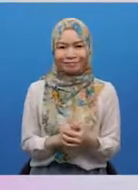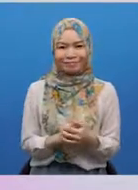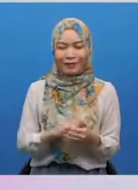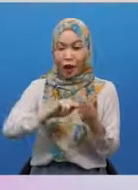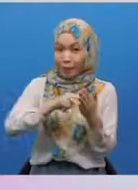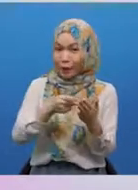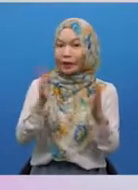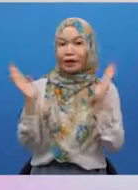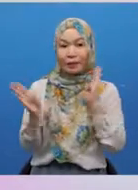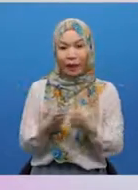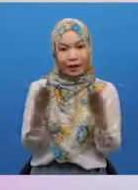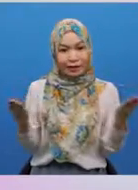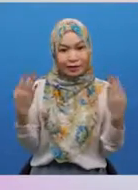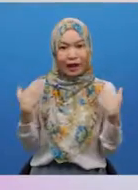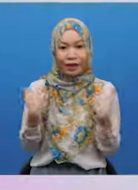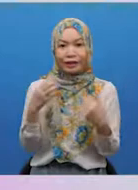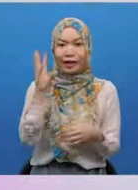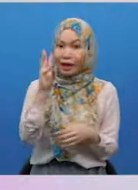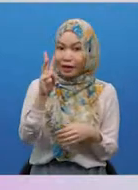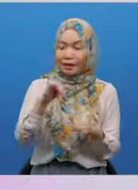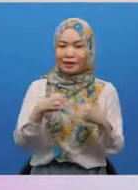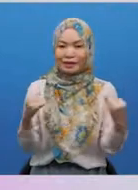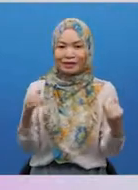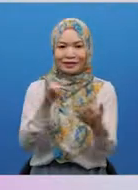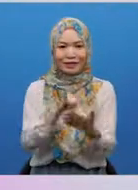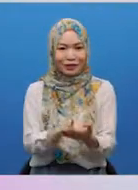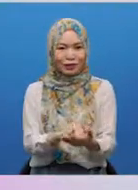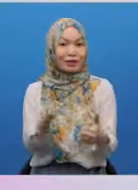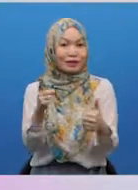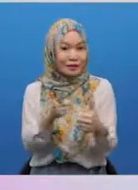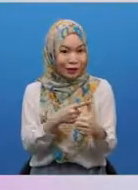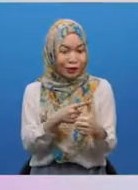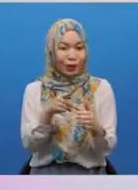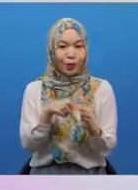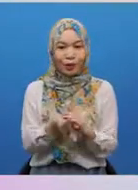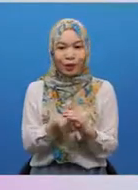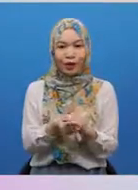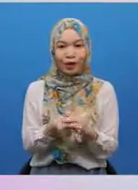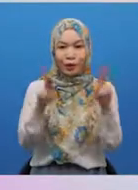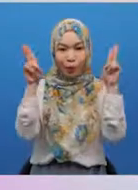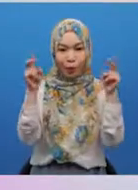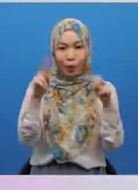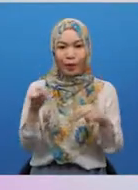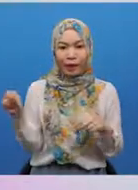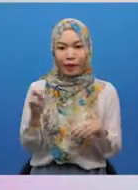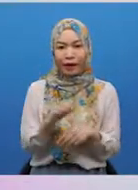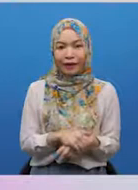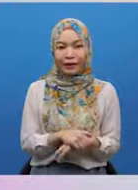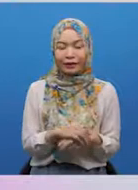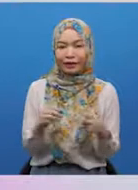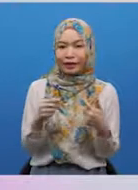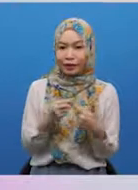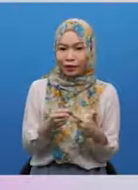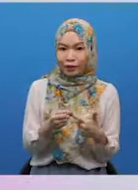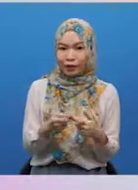Peribahasa terbahagi kepada enam jenis iaitu 1. Perumpamaan, 2. Pepatah dan bidalan,